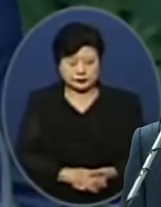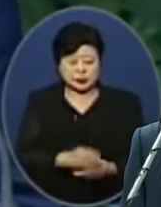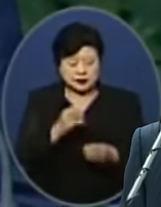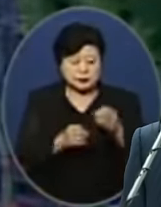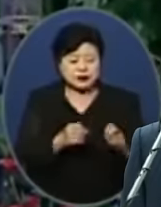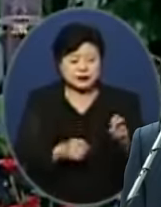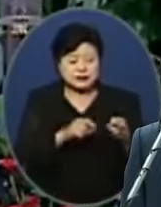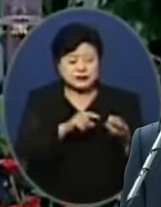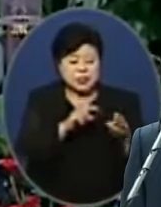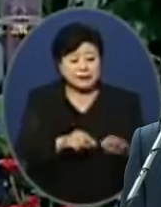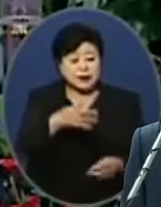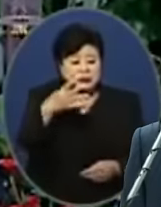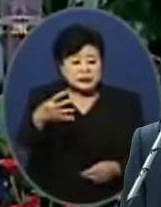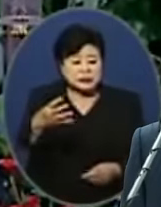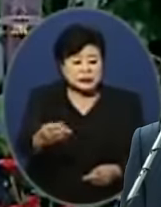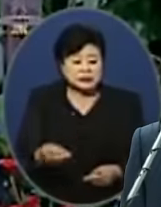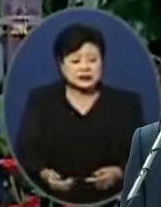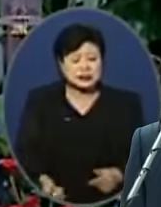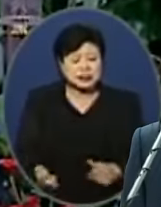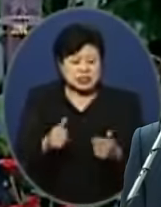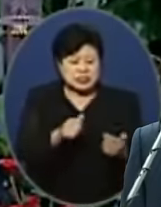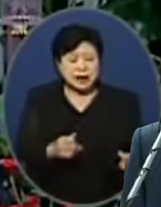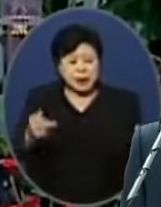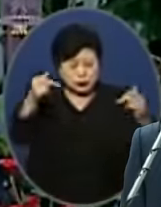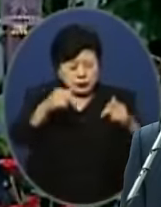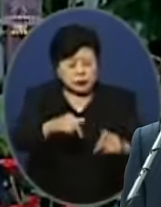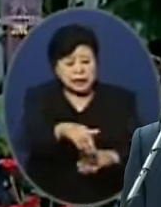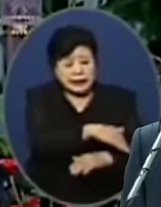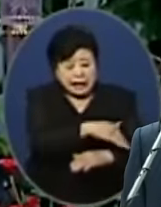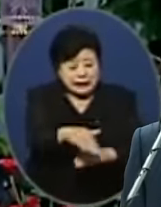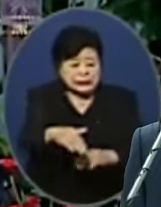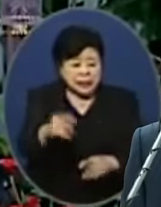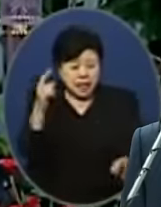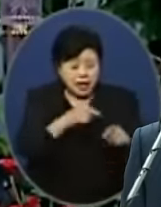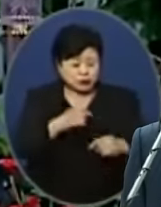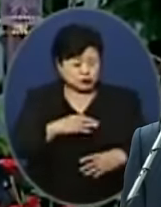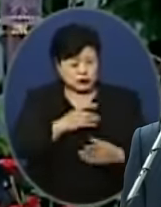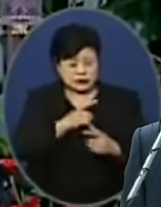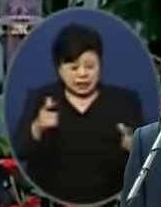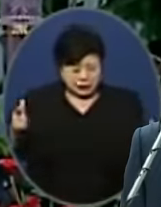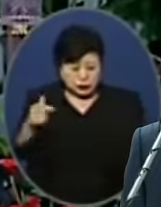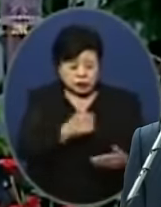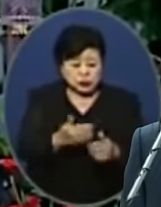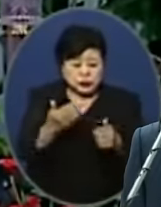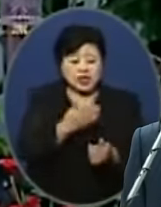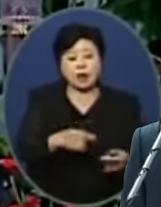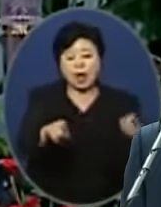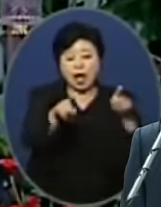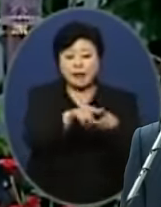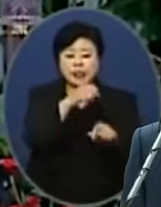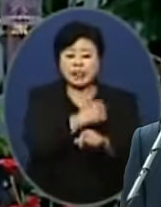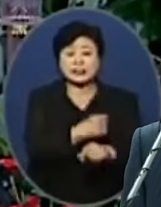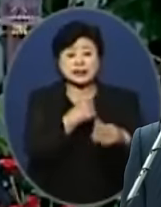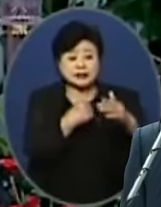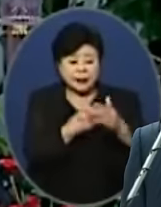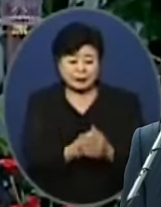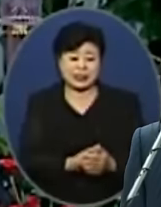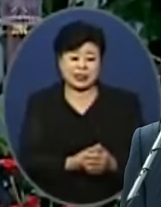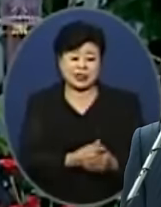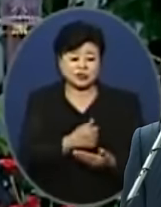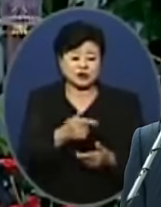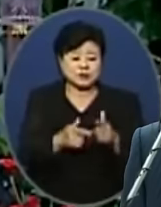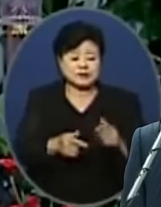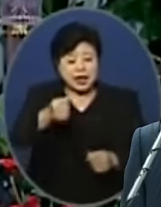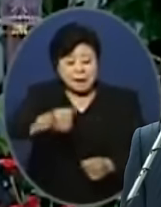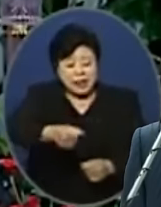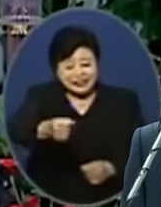시편 23편 4절에 내가 사망의 엄청한 골짜기로 다닐지라도 해를 두려워하지 않을 것은 주께서 나와 함께 하심이라, 주의